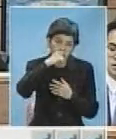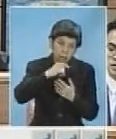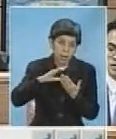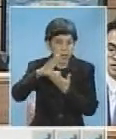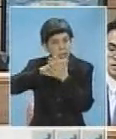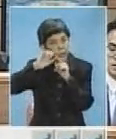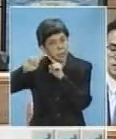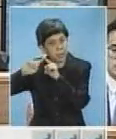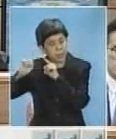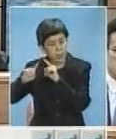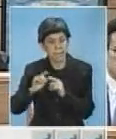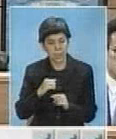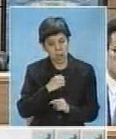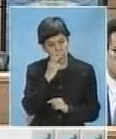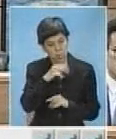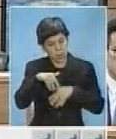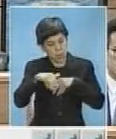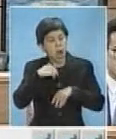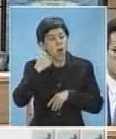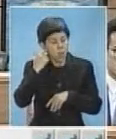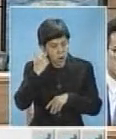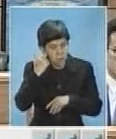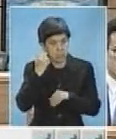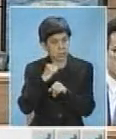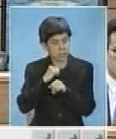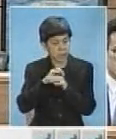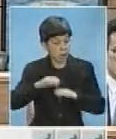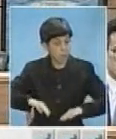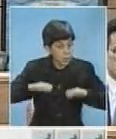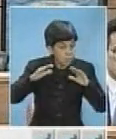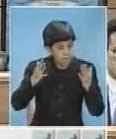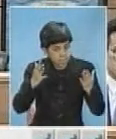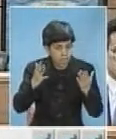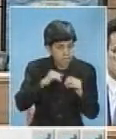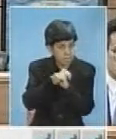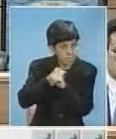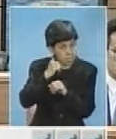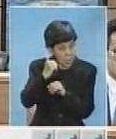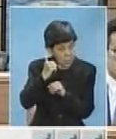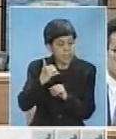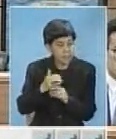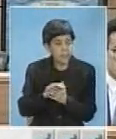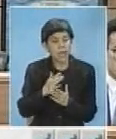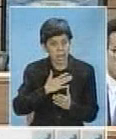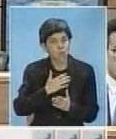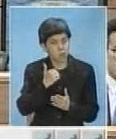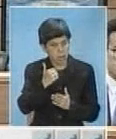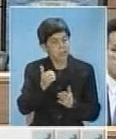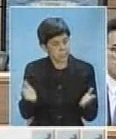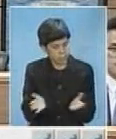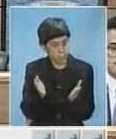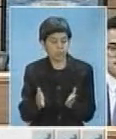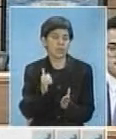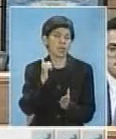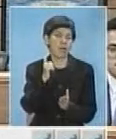ทศรวมไปถึงความมั่นใจในส่วนของพี่น้องประชาชนว่าจะปลอดจากอุทกภัยในอนาคตเราก็ยินดีที่จะสนับสนุ